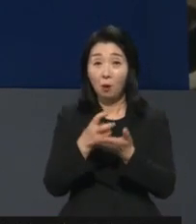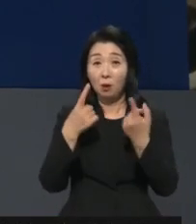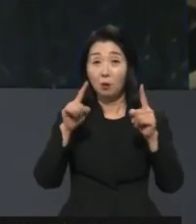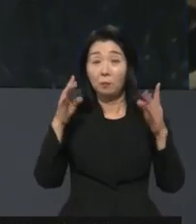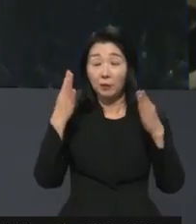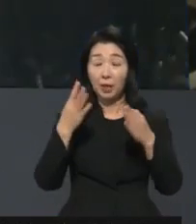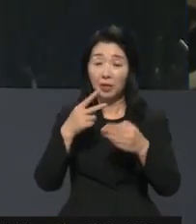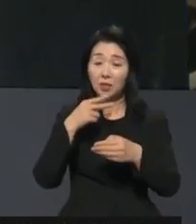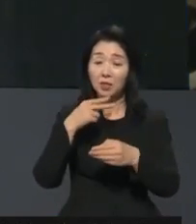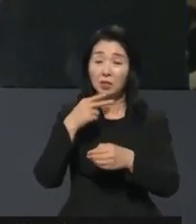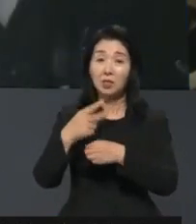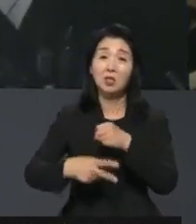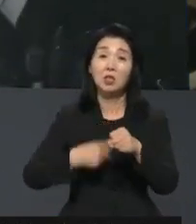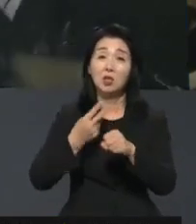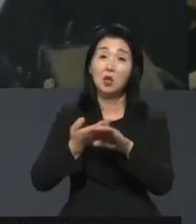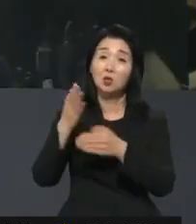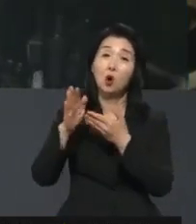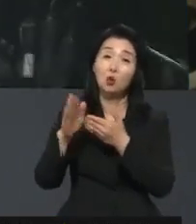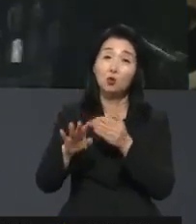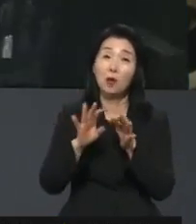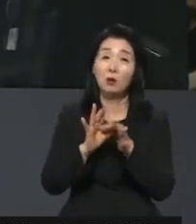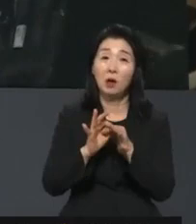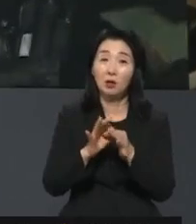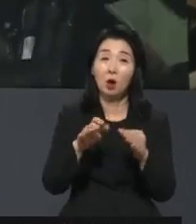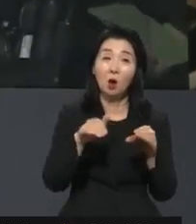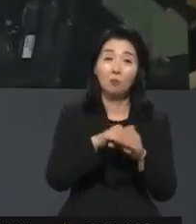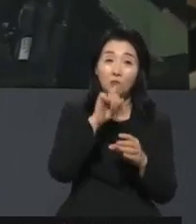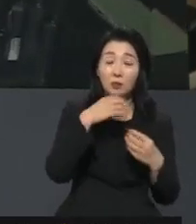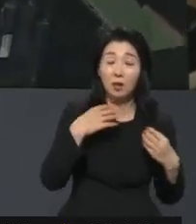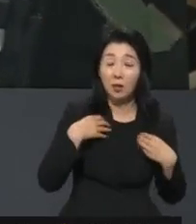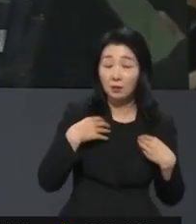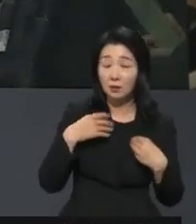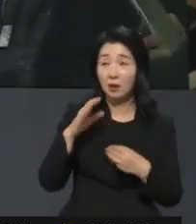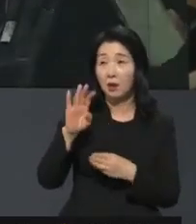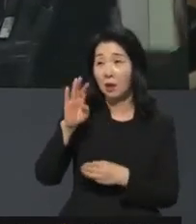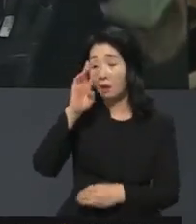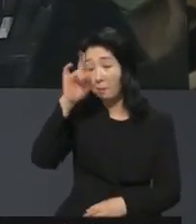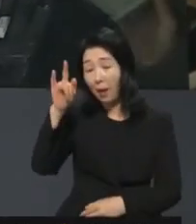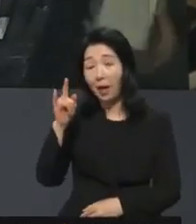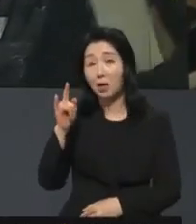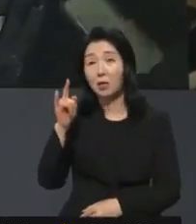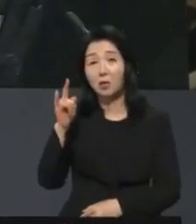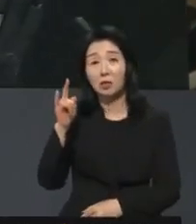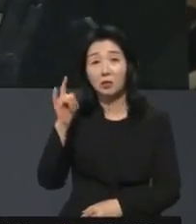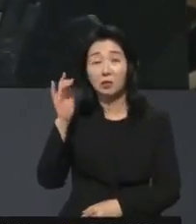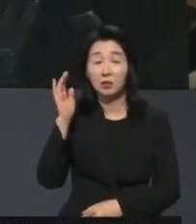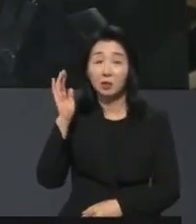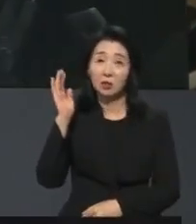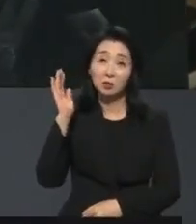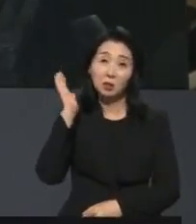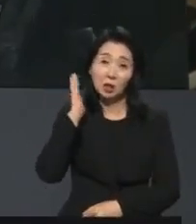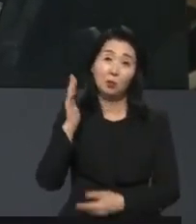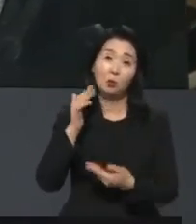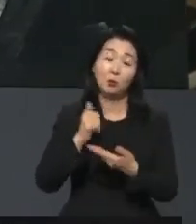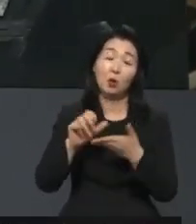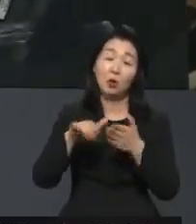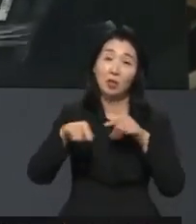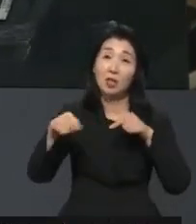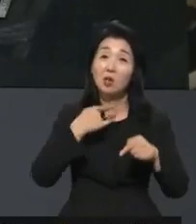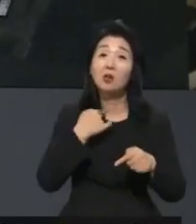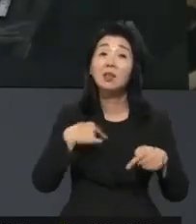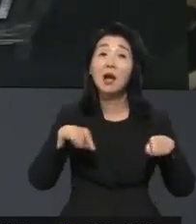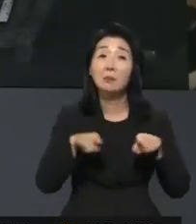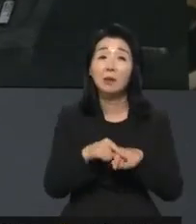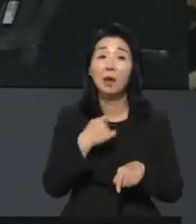사이이자 문재인 박근혜 정부에서 각각 민정수석을 지낸 이 두 사람. 출마를 할 경우에 상대 진영의 공격 포인트가